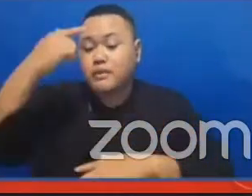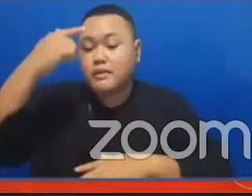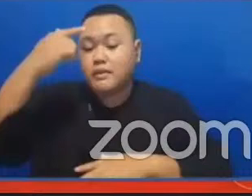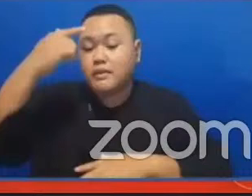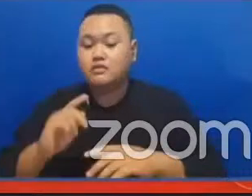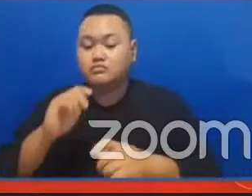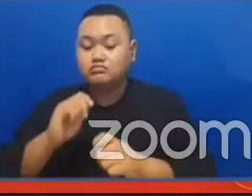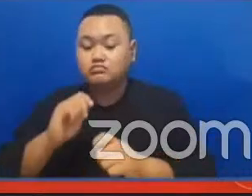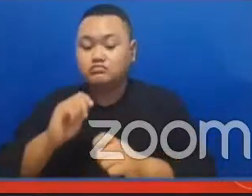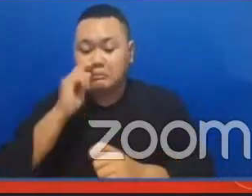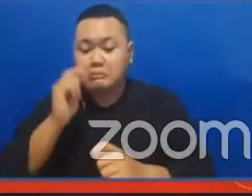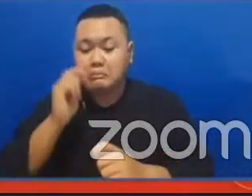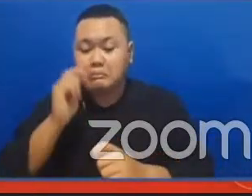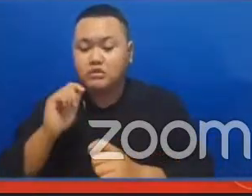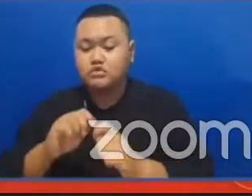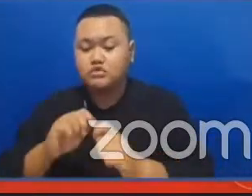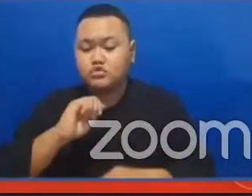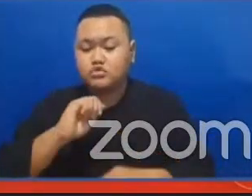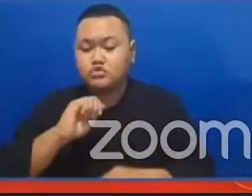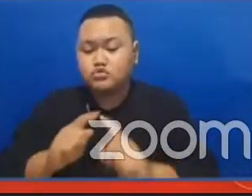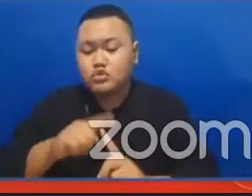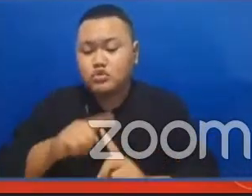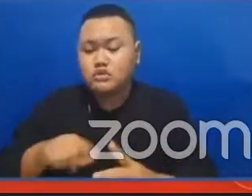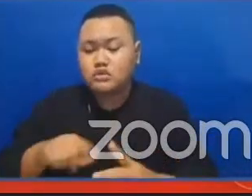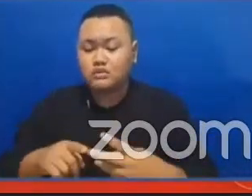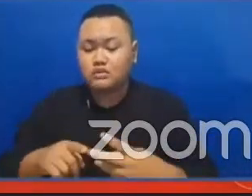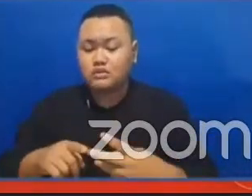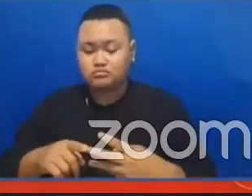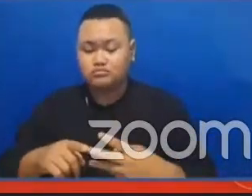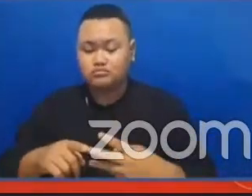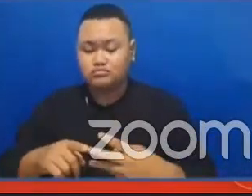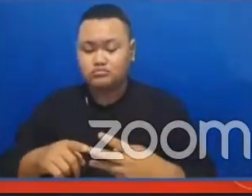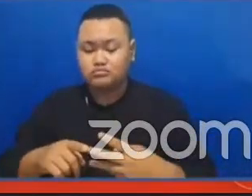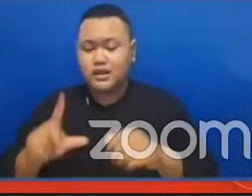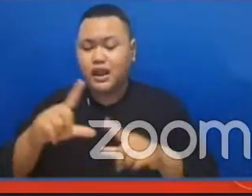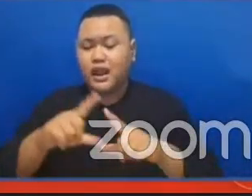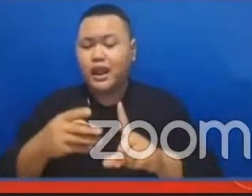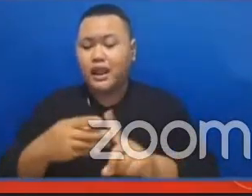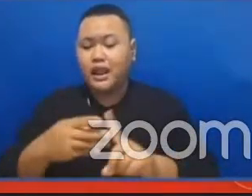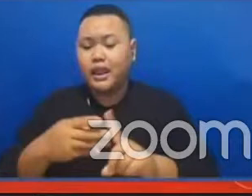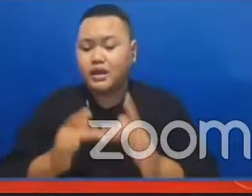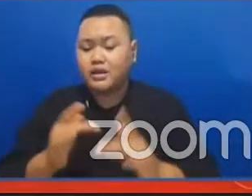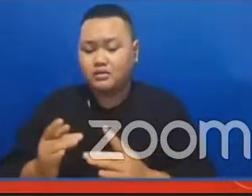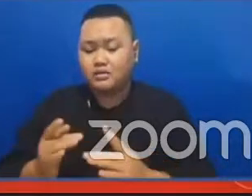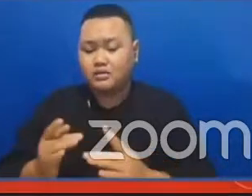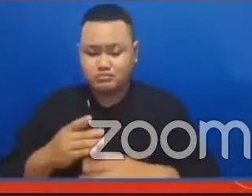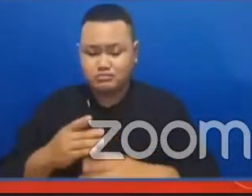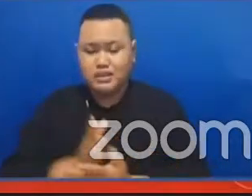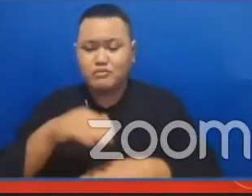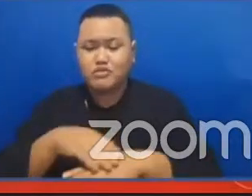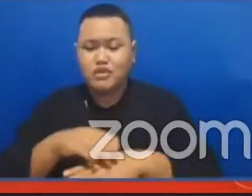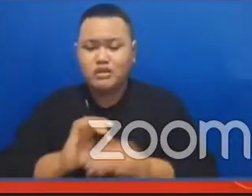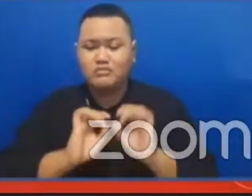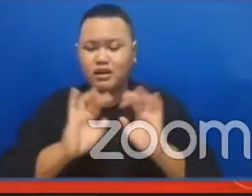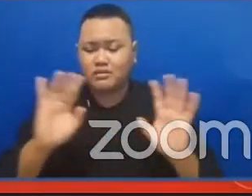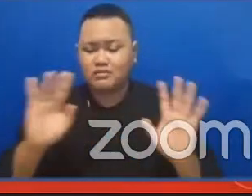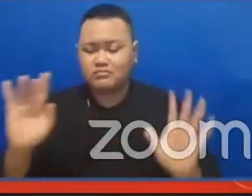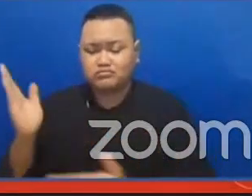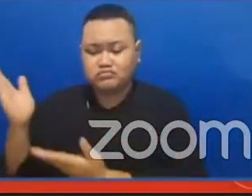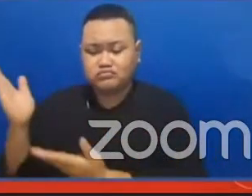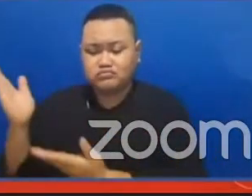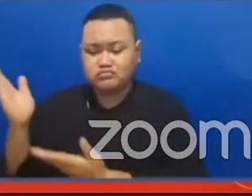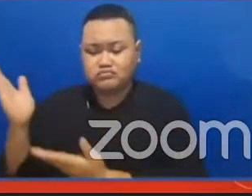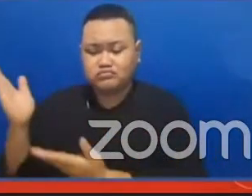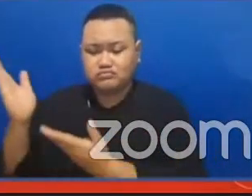bank soal, ada lab maya, kemudian ada peta budaya, buku sekolah elektronik, wahana